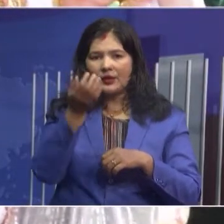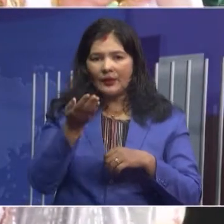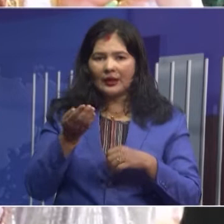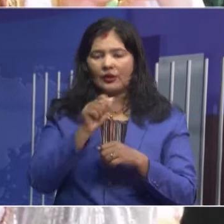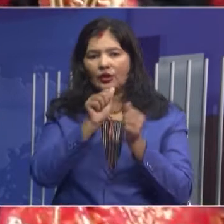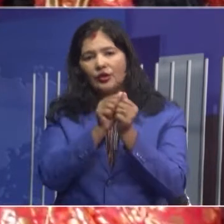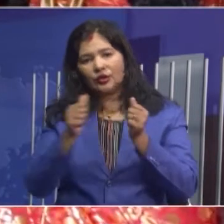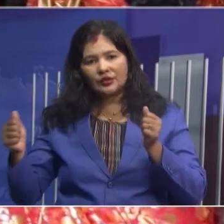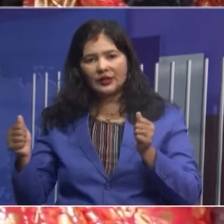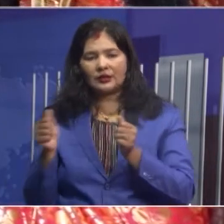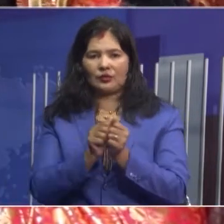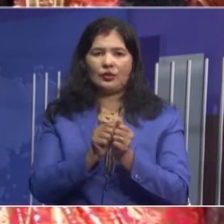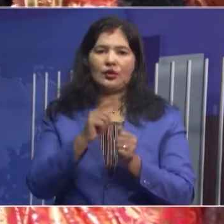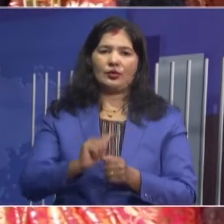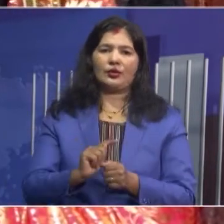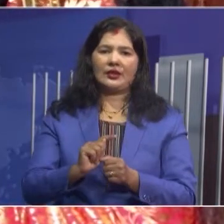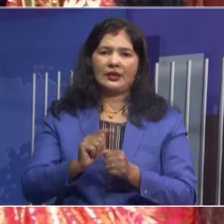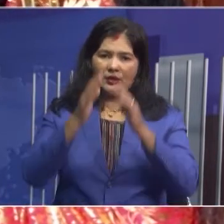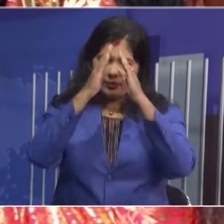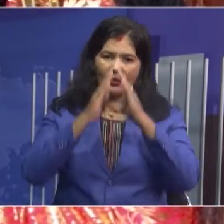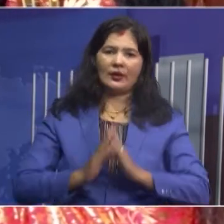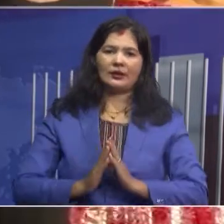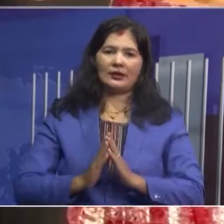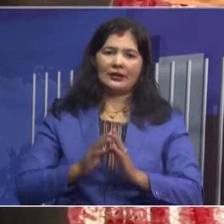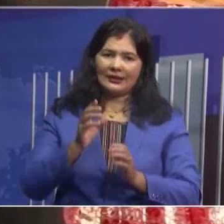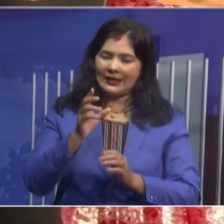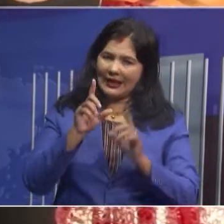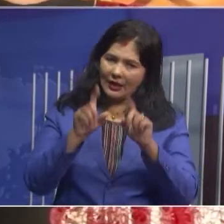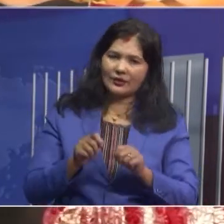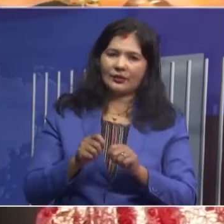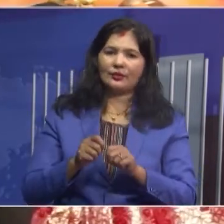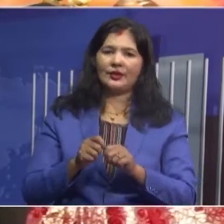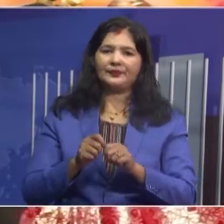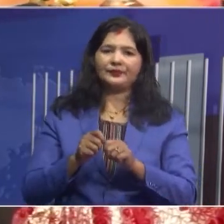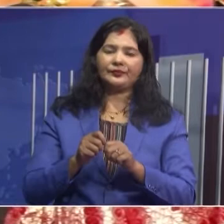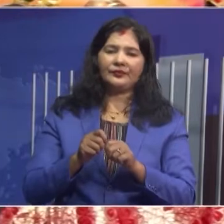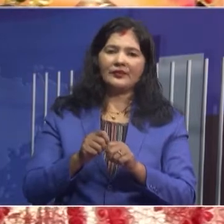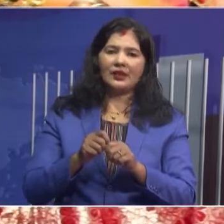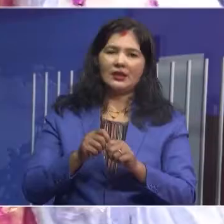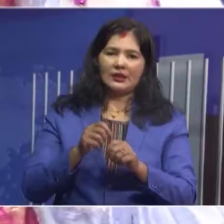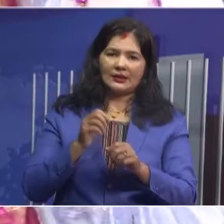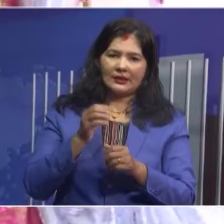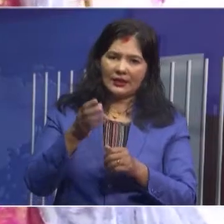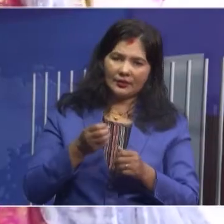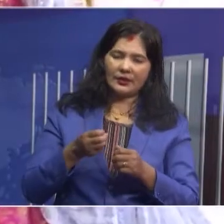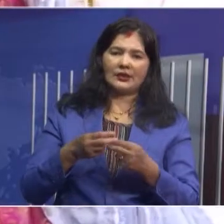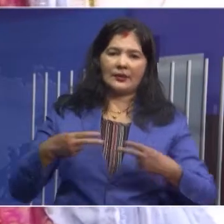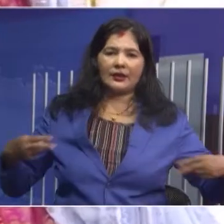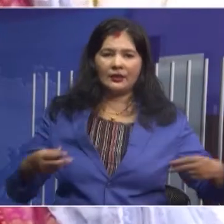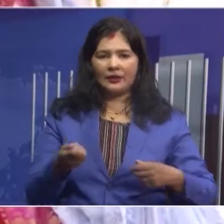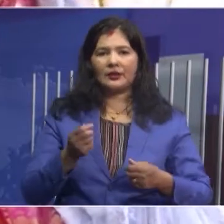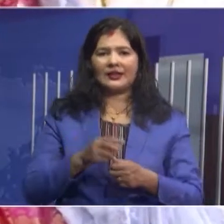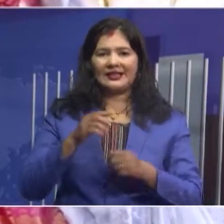गर्ने गरेको बताउँदै मूर्तिको लागि चाहिने औजार र सजावटका सामग्रीहरू भारतबाट ल्याउने गरेका छन्। जिल्लाका